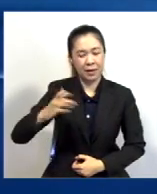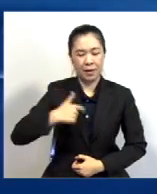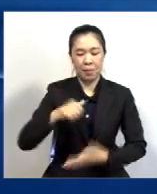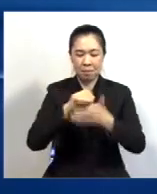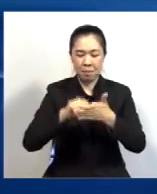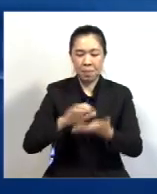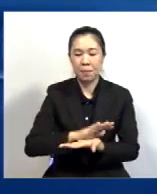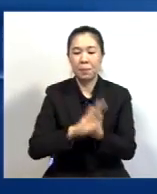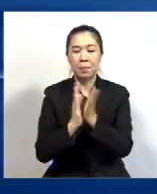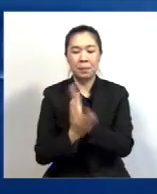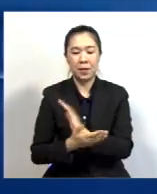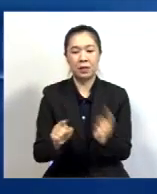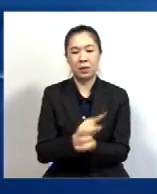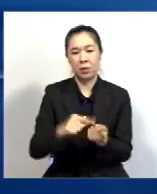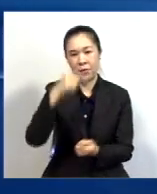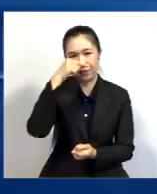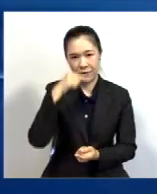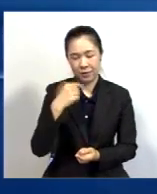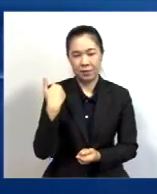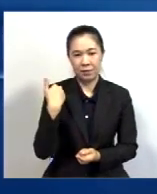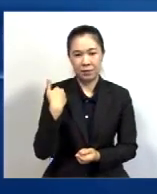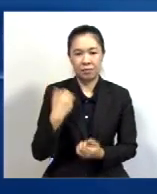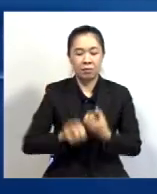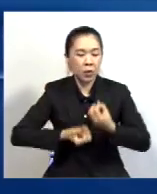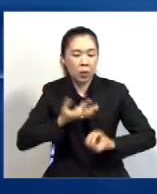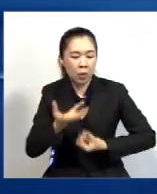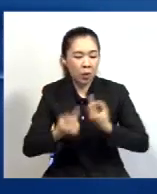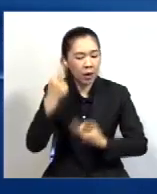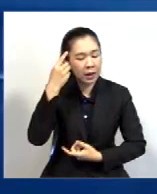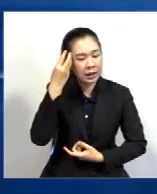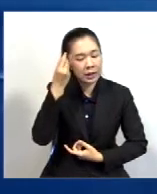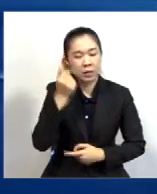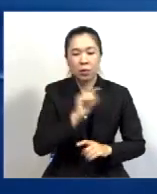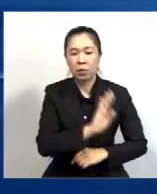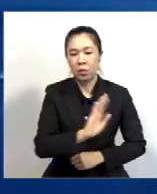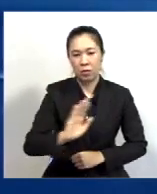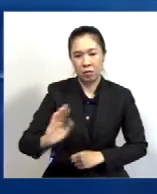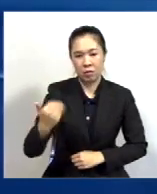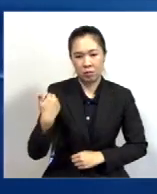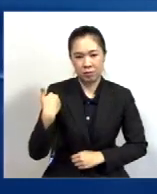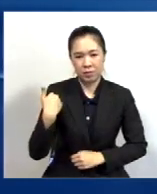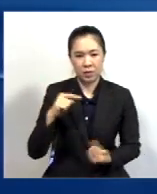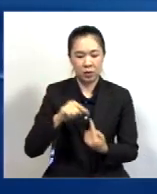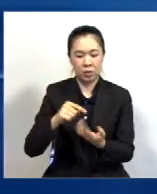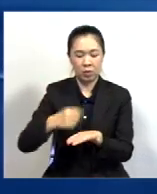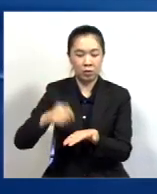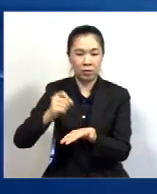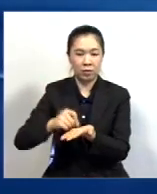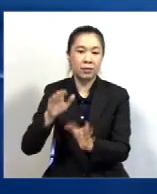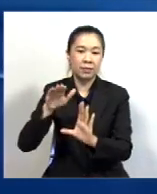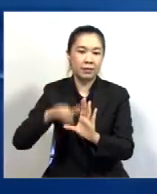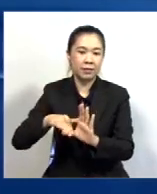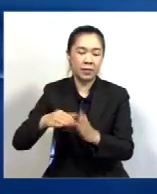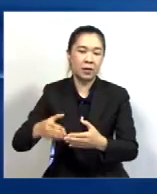ครงสร้างของสังคมไทยโดยการแสดงความคิดเห็นในช่วงเวลาต่างๆทั้งก่อนและหลังการจดทะเบียนจัดตั้งพรรค